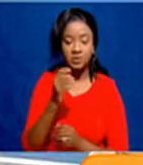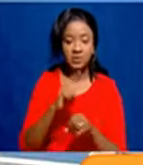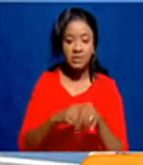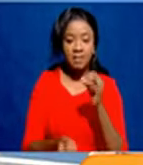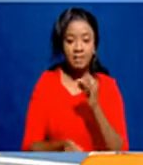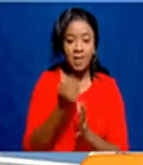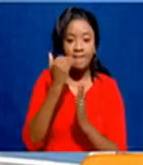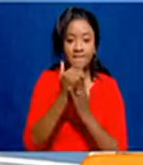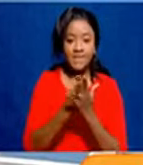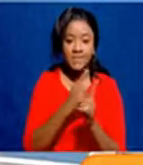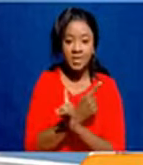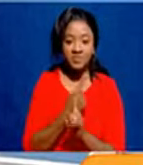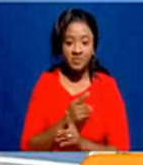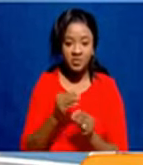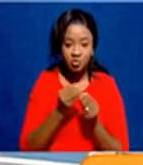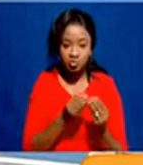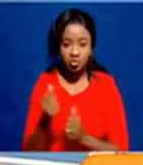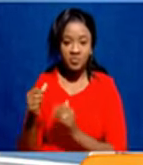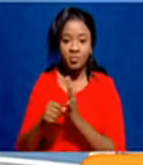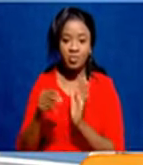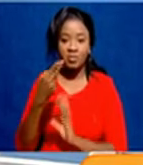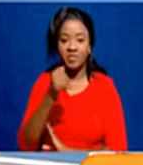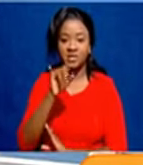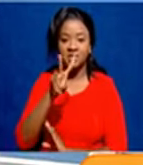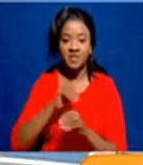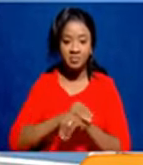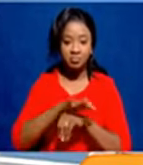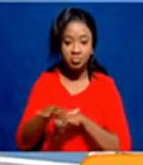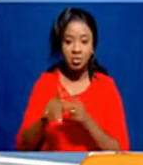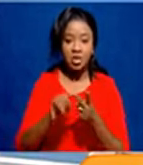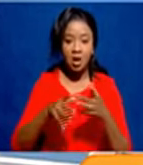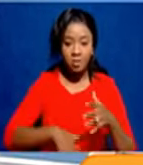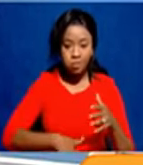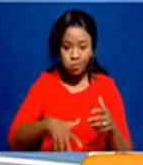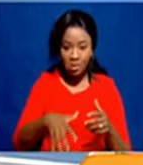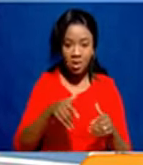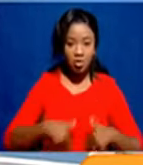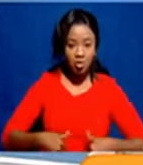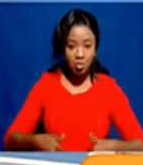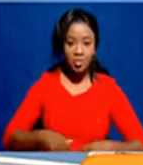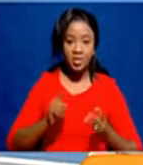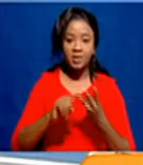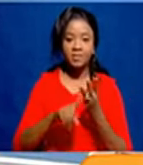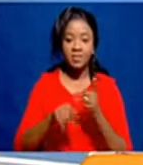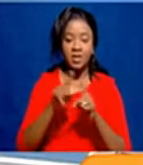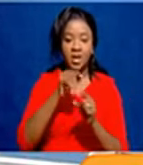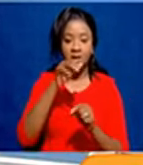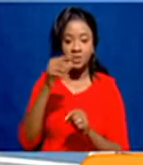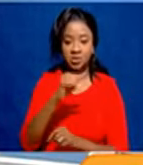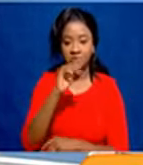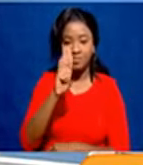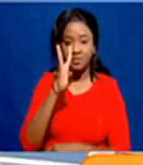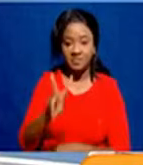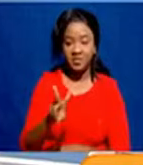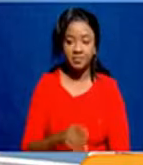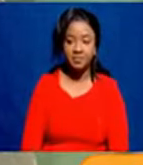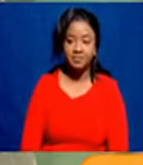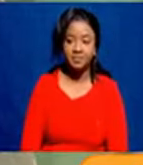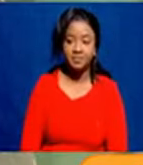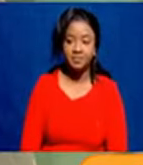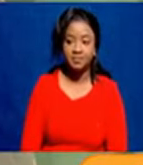kuzindua mikakati ya kupambana na tishio la maambukizi ya HIV, mimba za utotoni na dhuluma za kimapenzi.